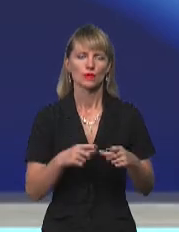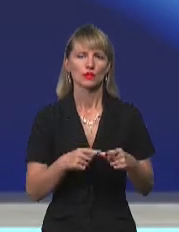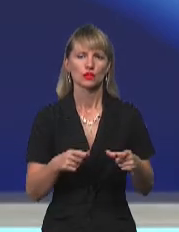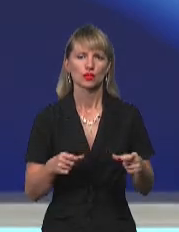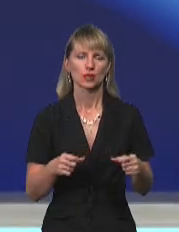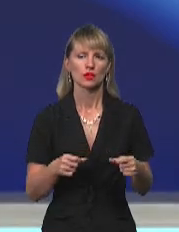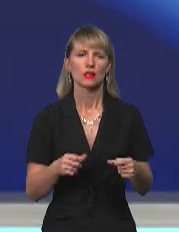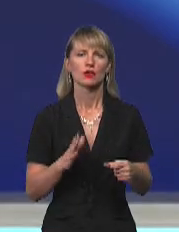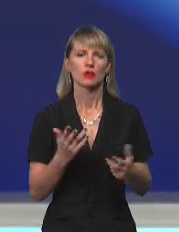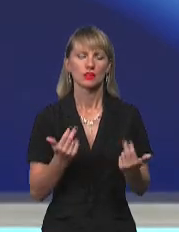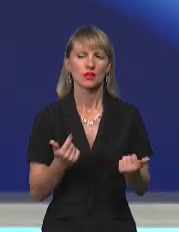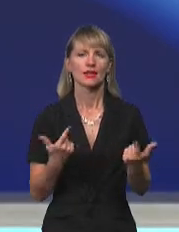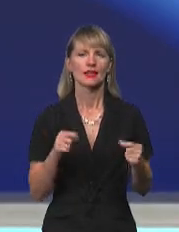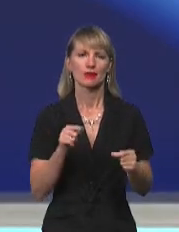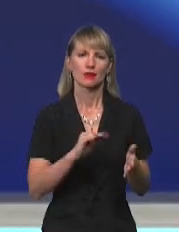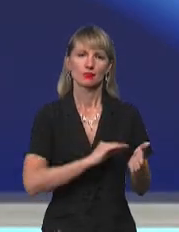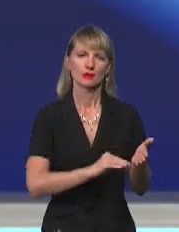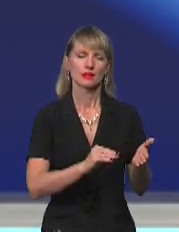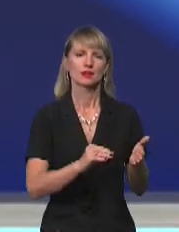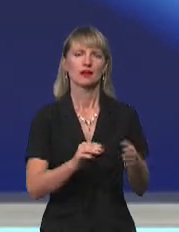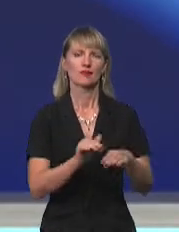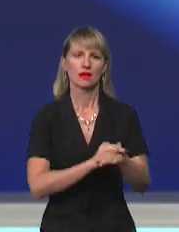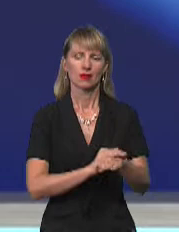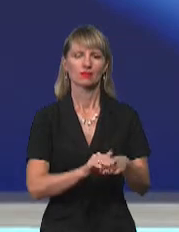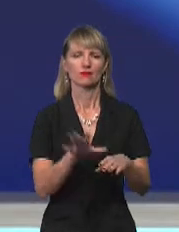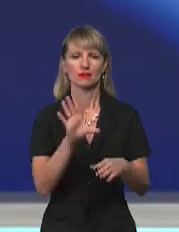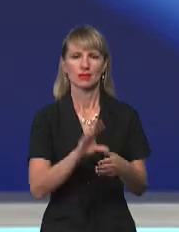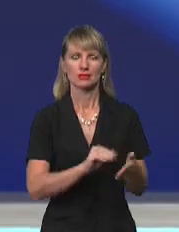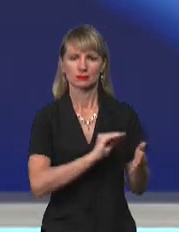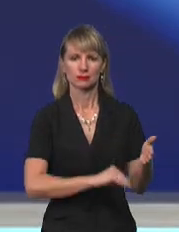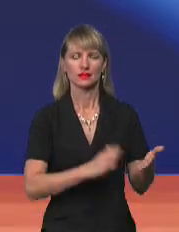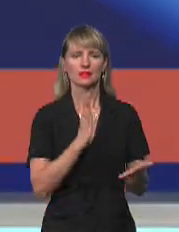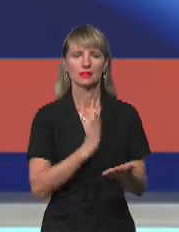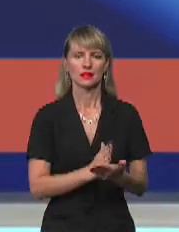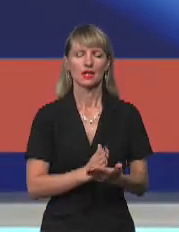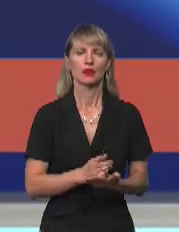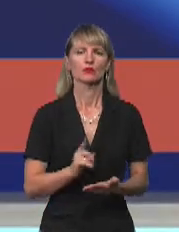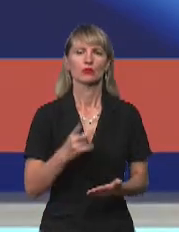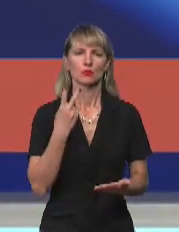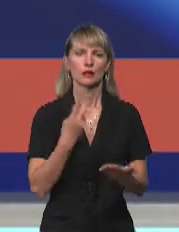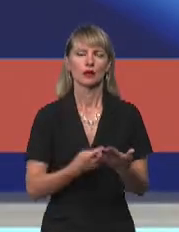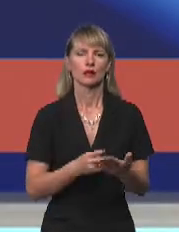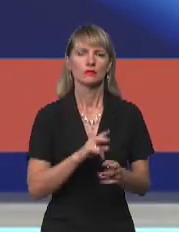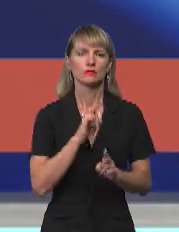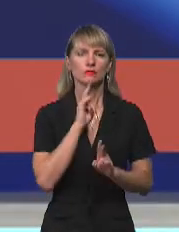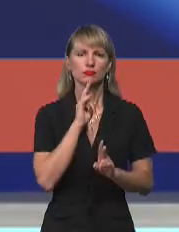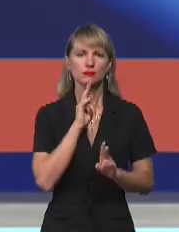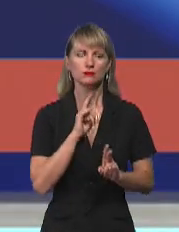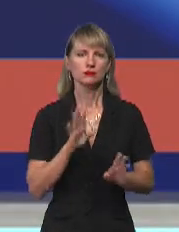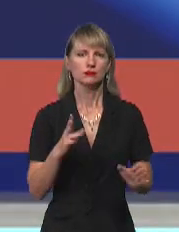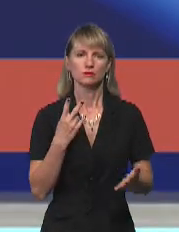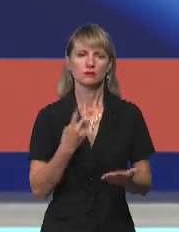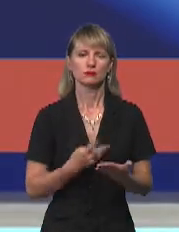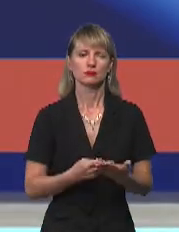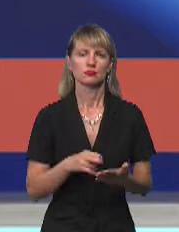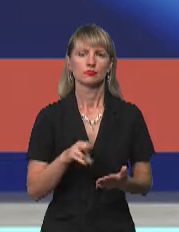буде службове посвідчення, де записана його посада, звання, прізвище, ім'я, по батьку. Тобто всі ці дані є, і вони, якщо будуть представлятися, звичайно, не будуть показувати